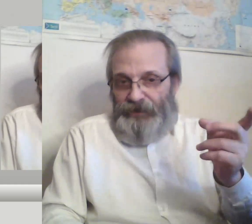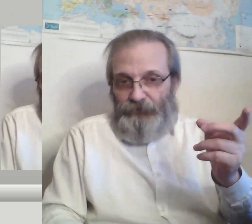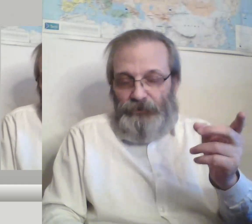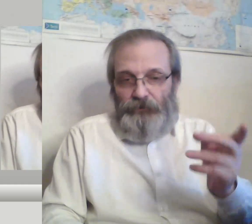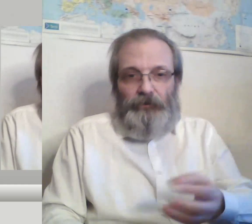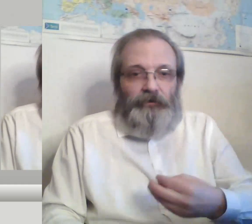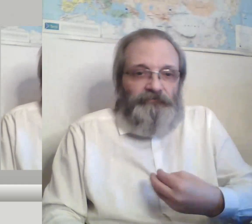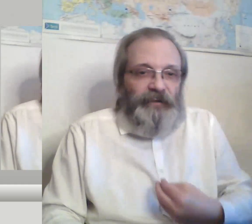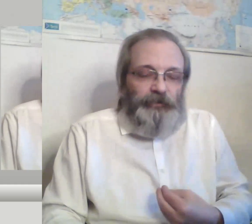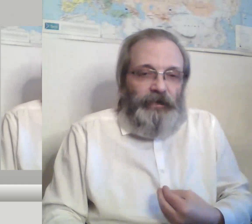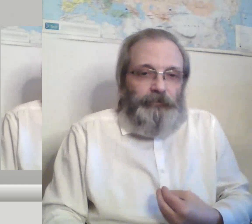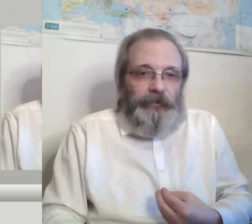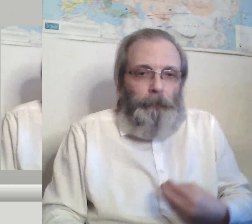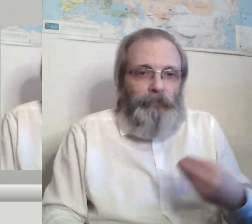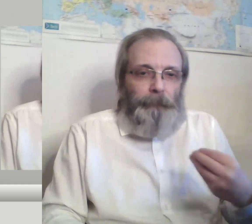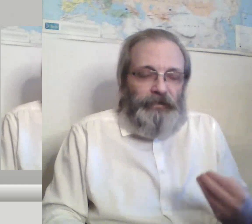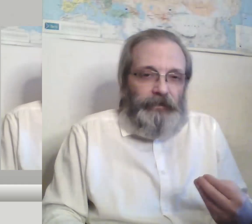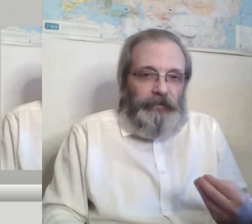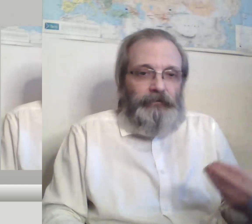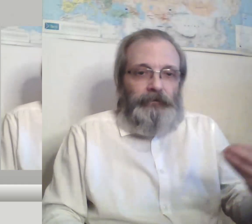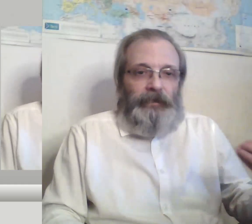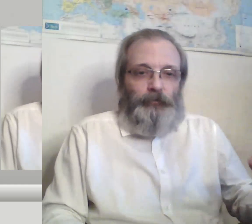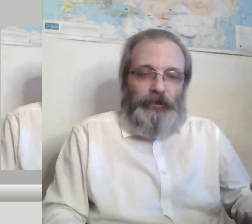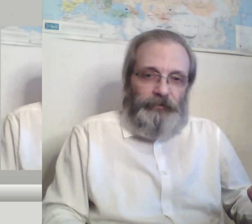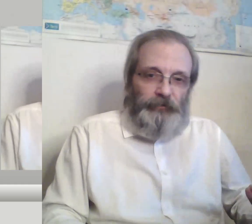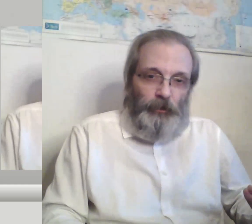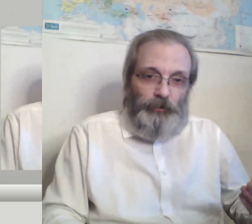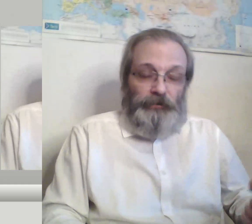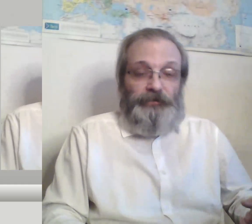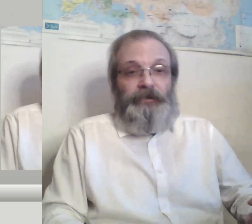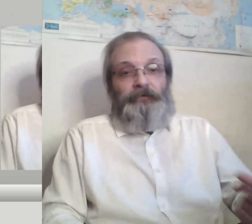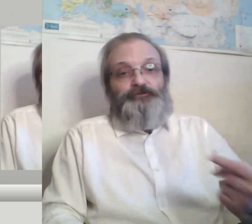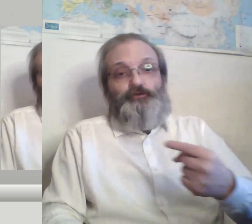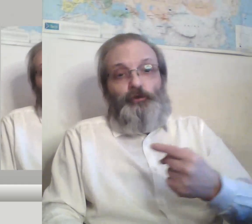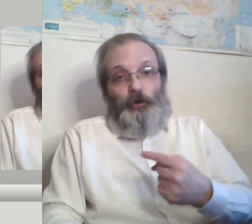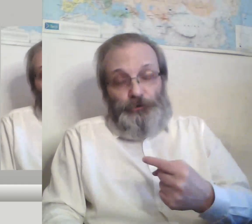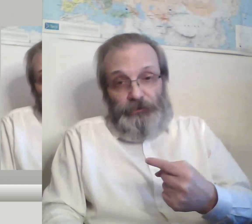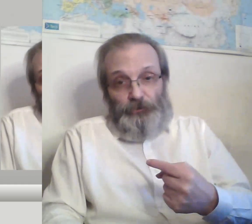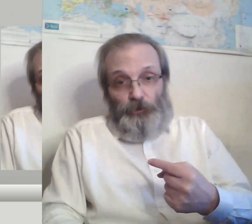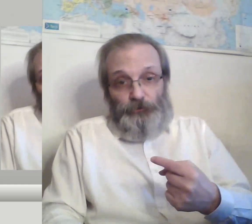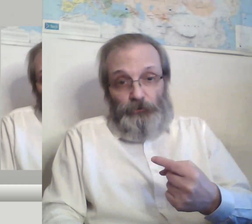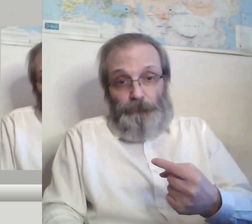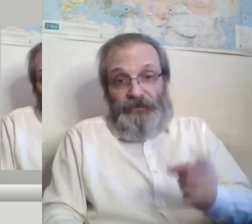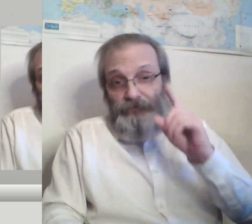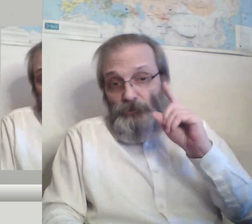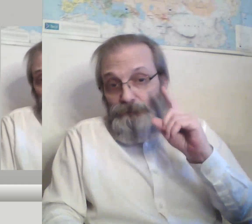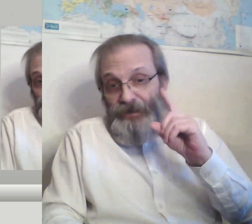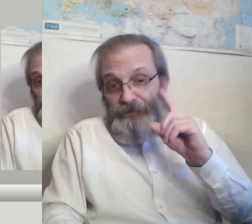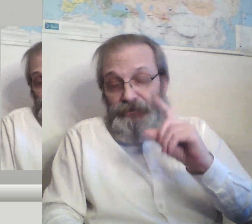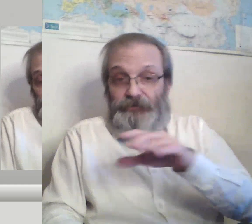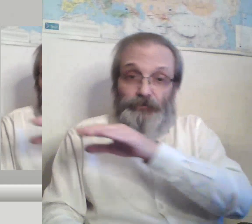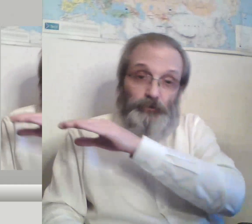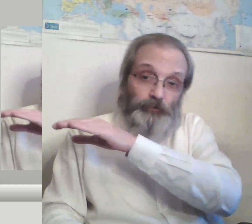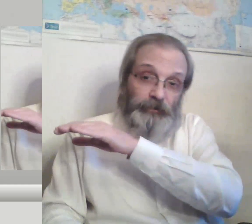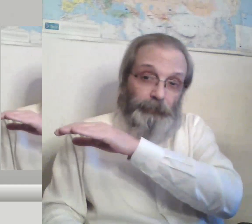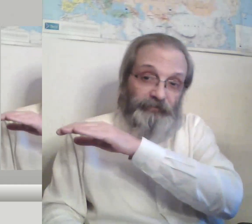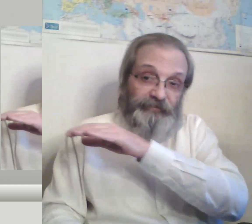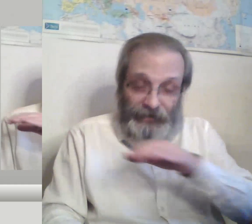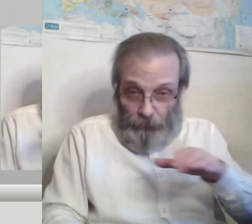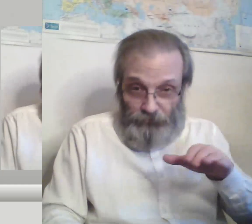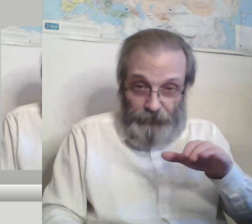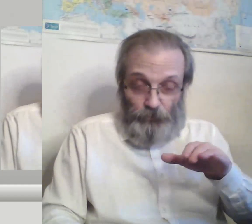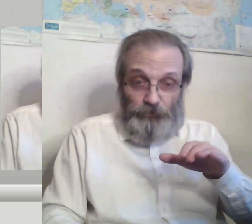fornitura di armi Fatemi capire ma perché la Corea del Nord nel suo territorio badando bene di non